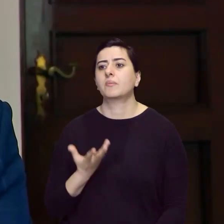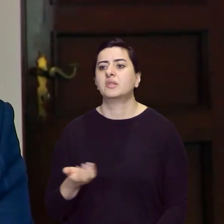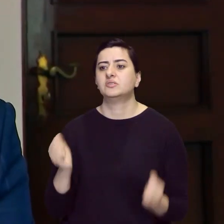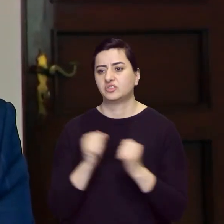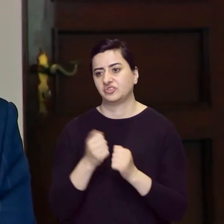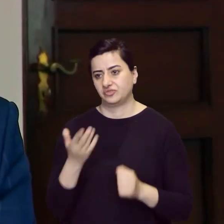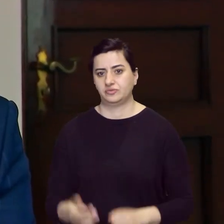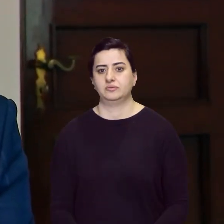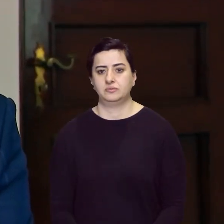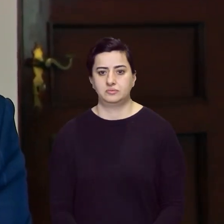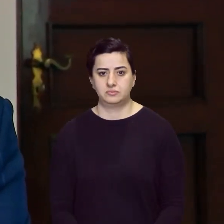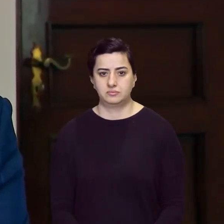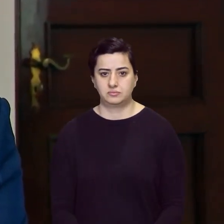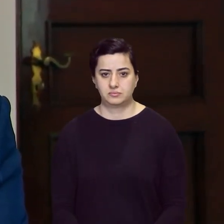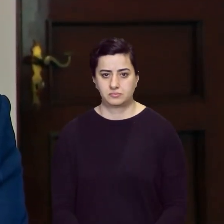kalıyor.